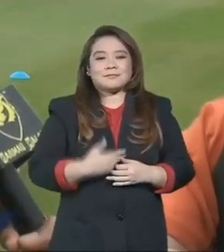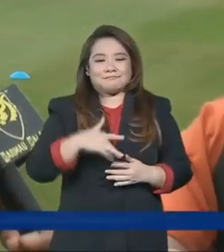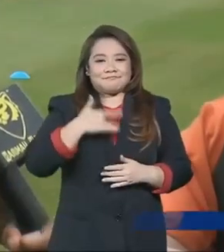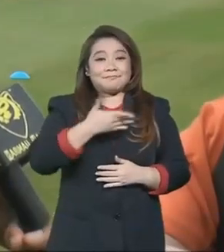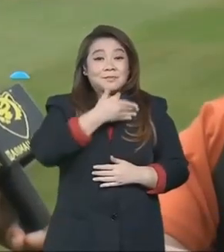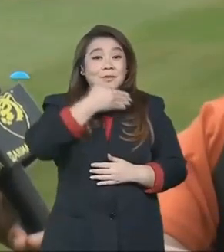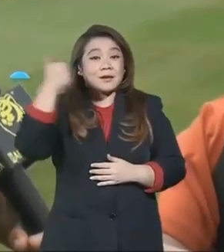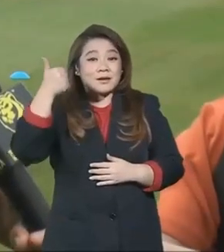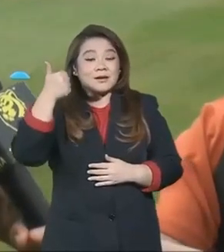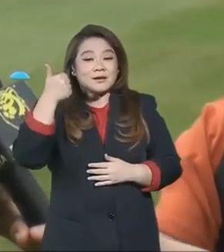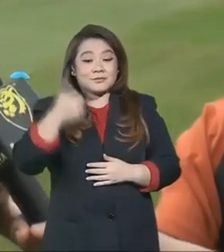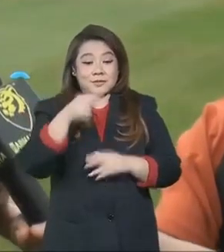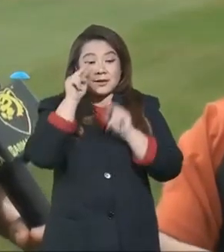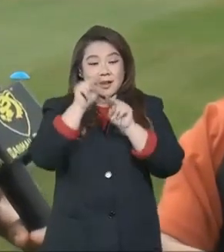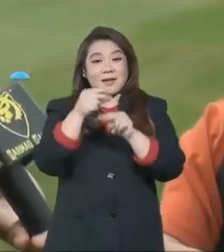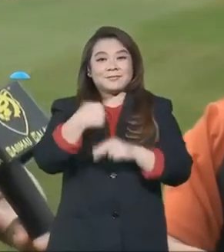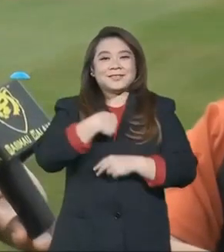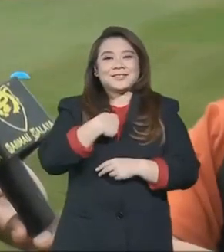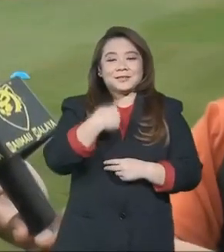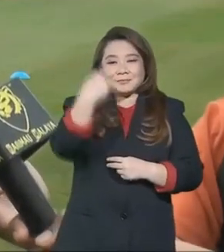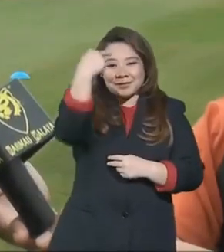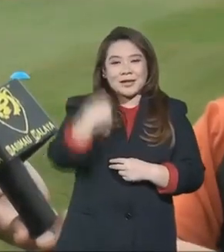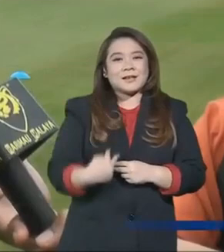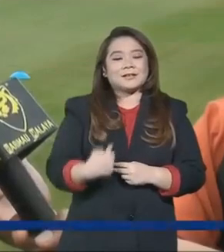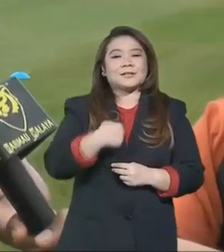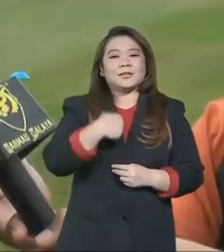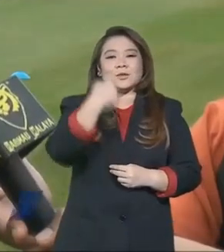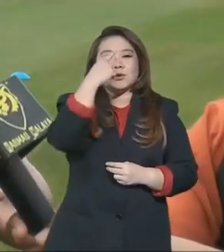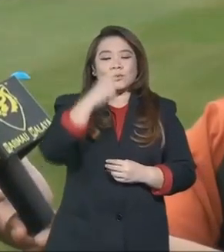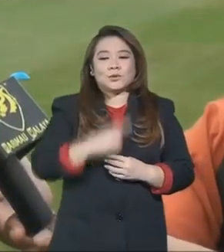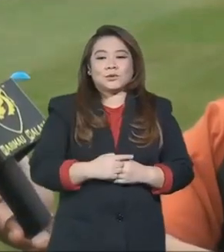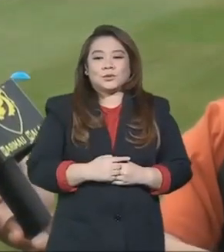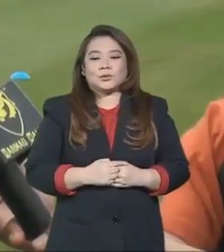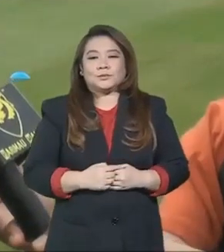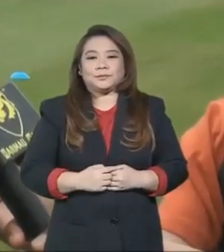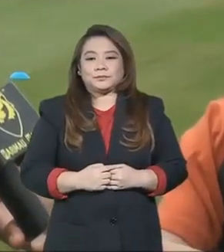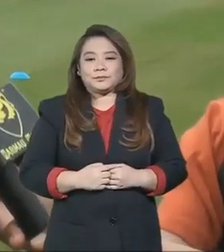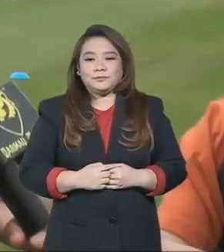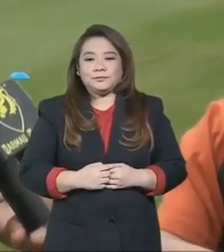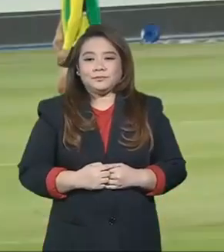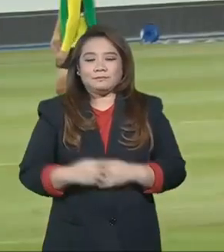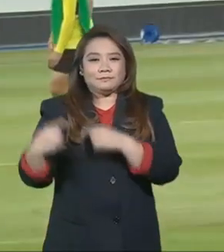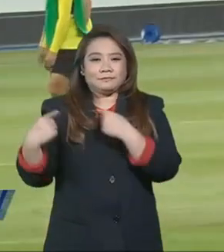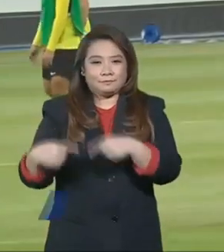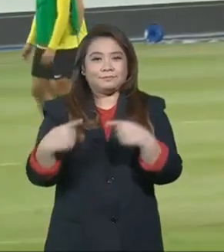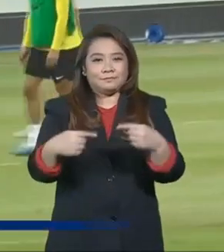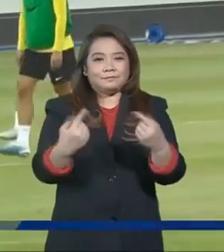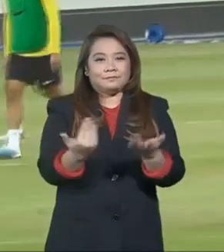people want to see me here and I'll do my best to fulfill people's